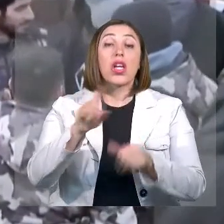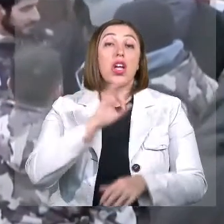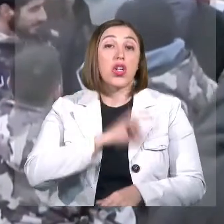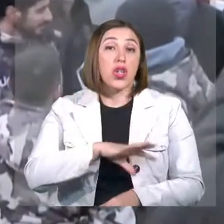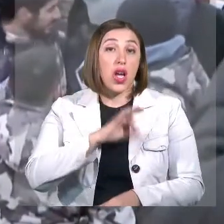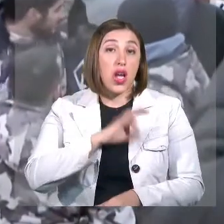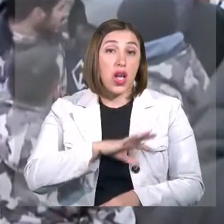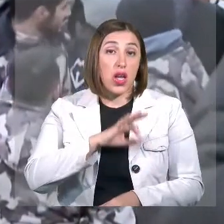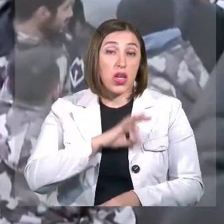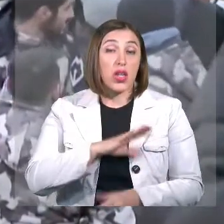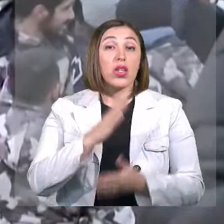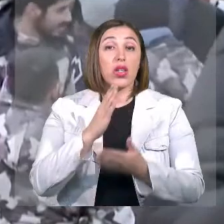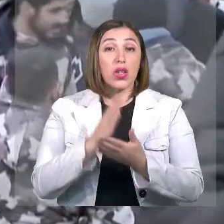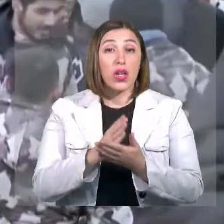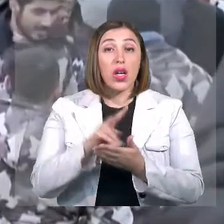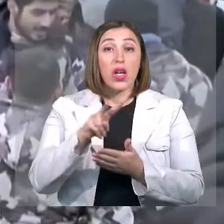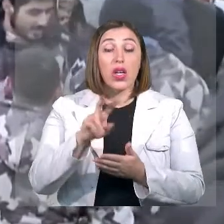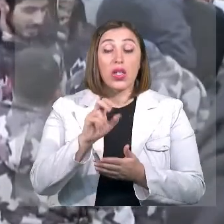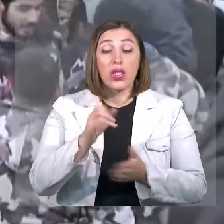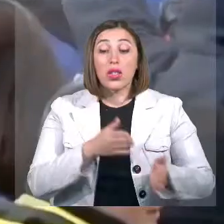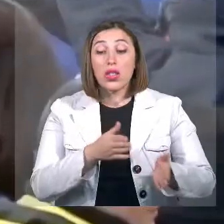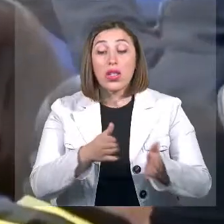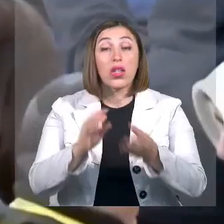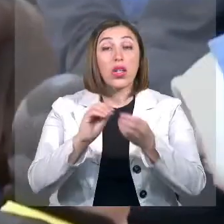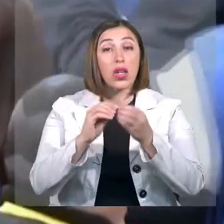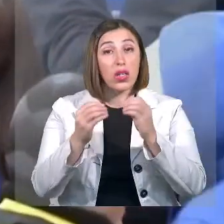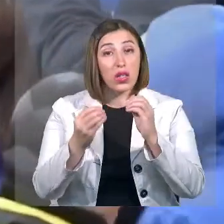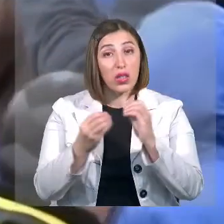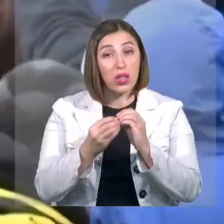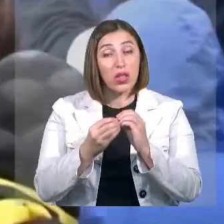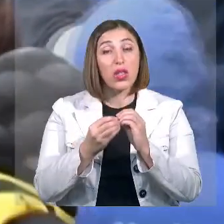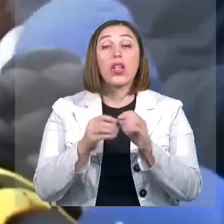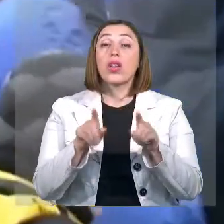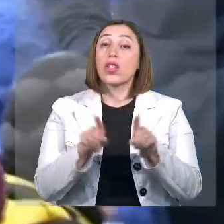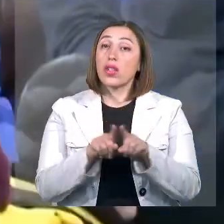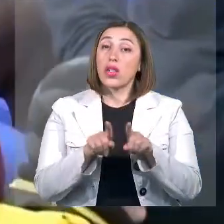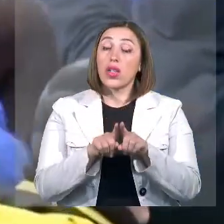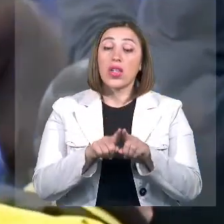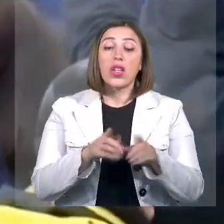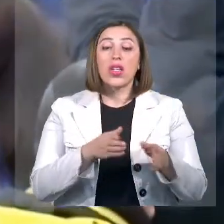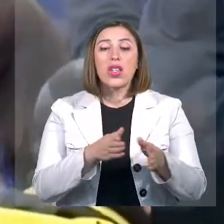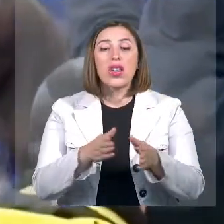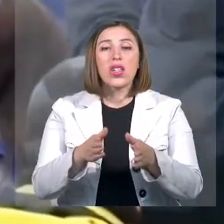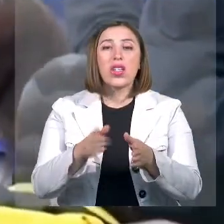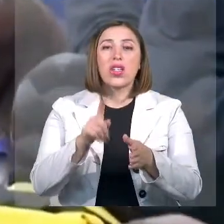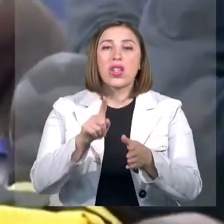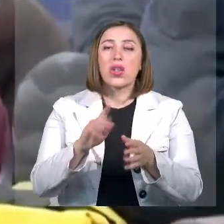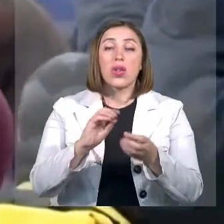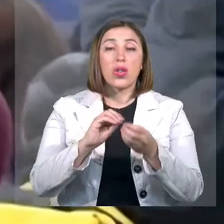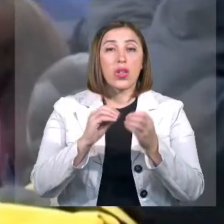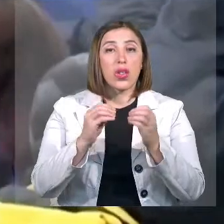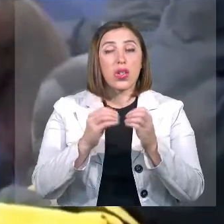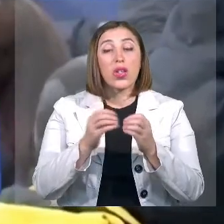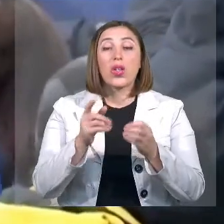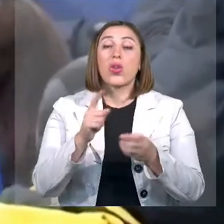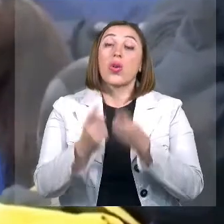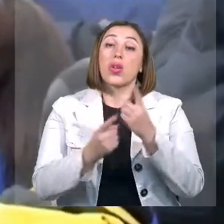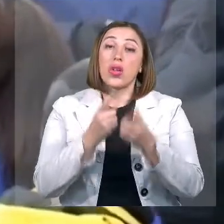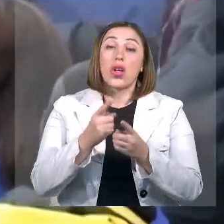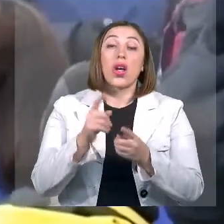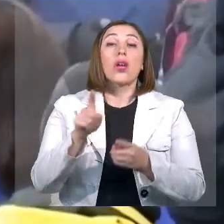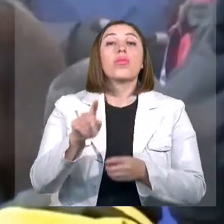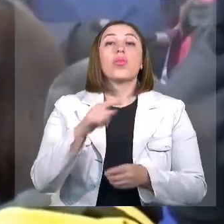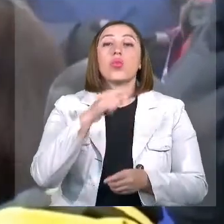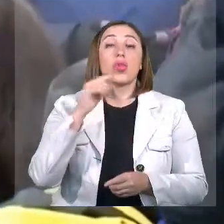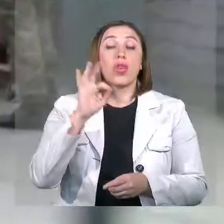վերլուծաբանի համոզմամբ Լաչինի միջանցքում առաջացող խնդիրները և ընդհանրապես իրավիճակի ապակայունացումը լուրջ խնդիր է Ռուսաստանի համար։